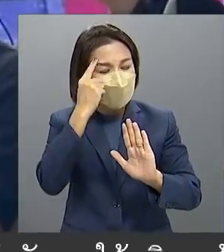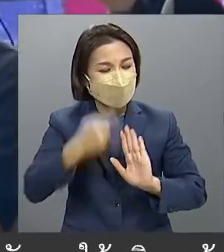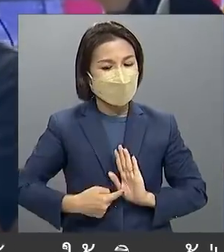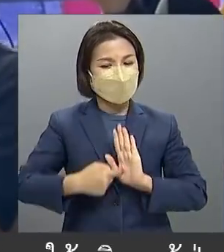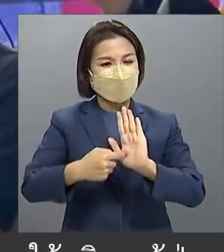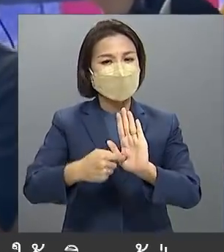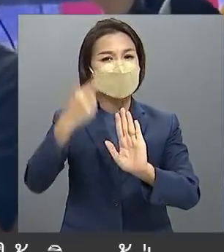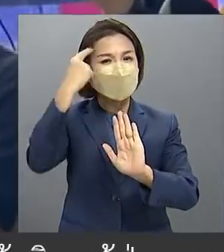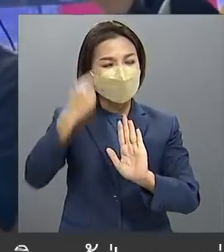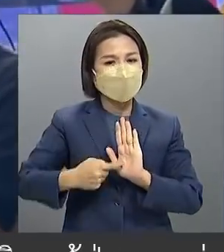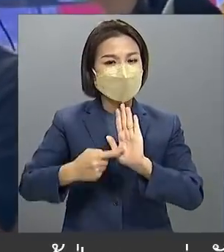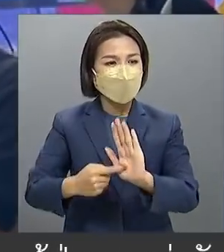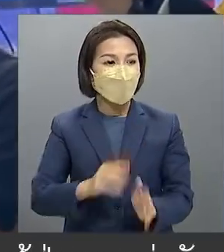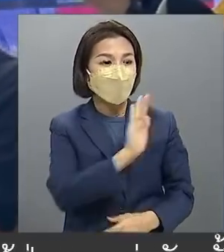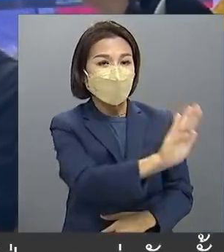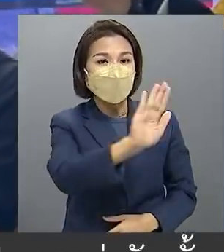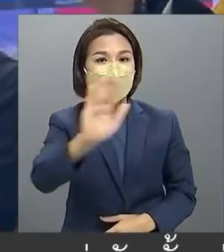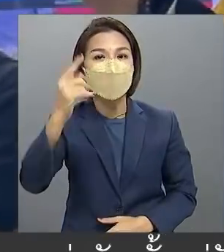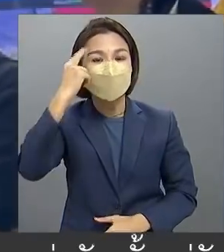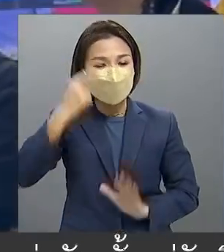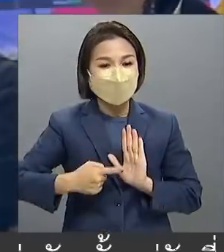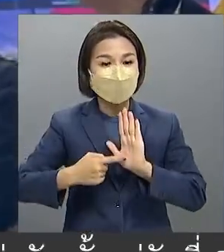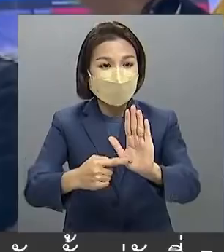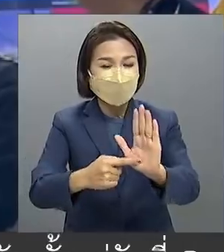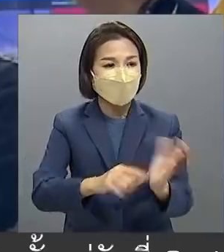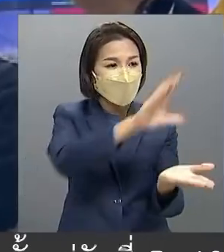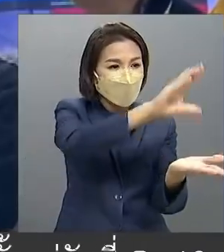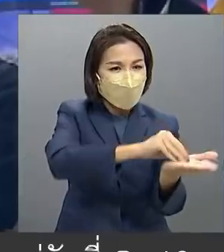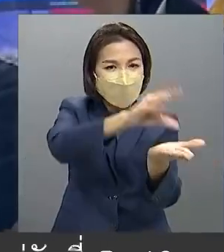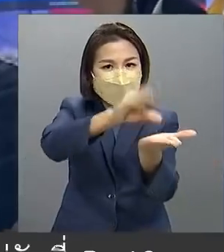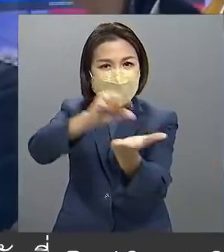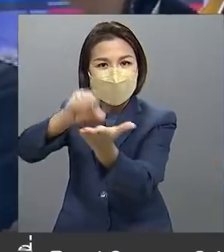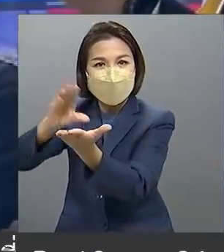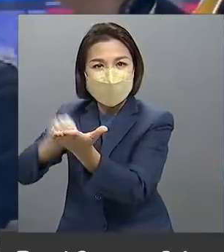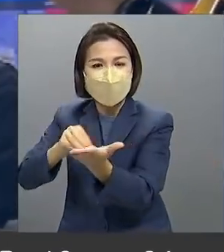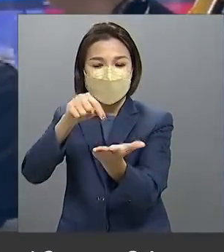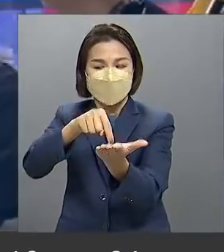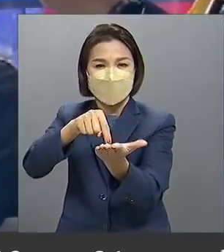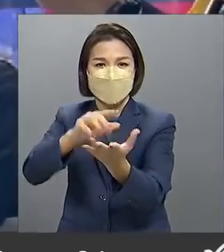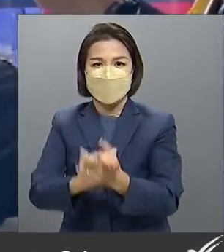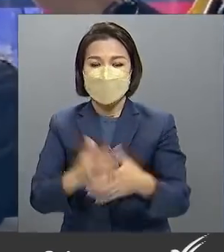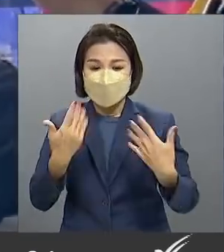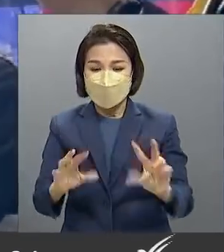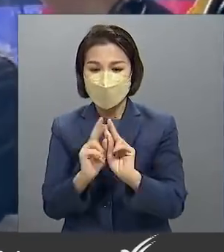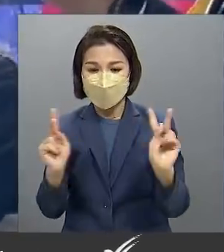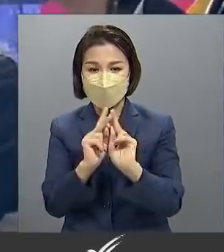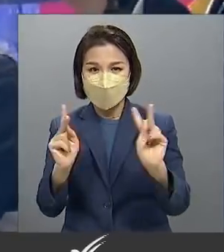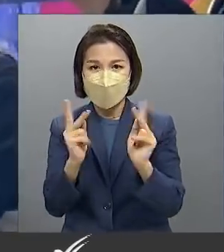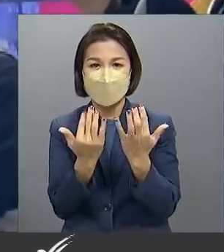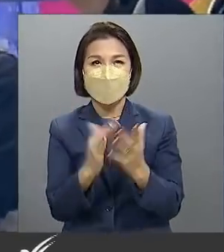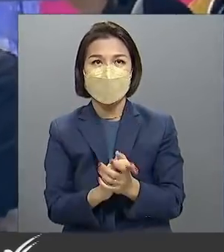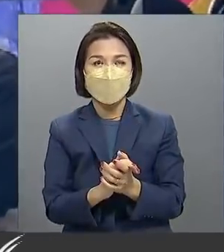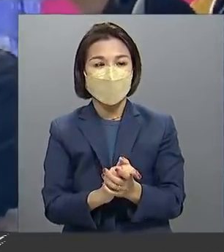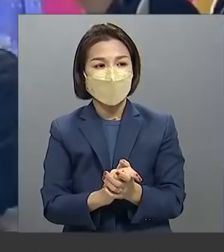ท่านมีความเห็นอย่างไรเขาก็รวบรวมมาก็นี่ถึงต้องมีคณะกรรมการถ้าเราถึงไม่ได้ให้ใครคนใดคนหนึ่งเป็นคนตัดสินใจ